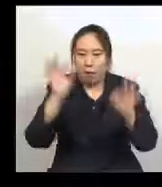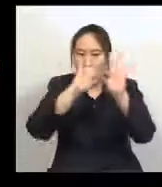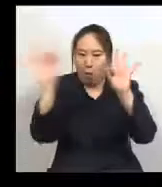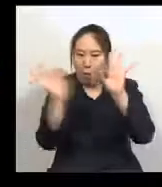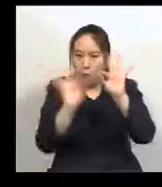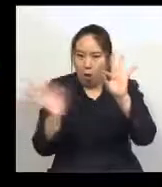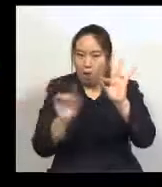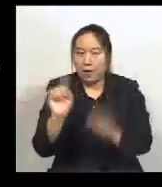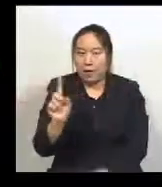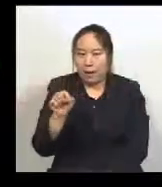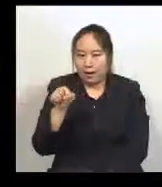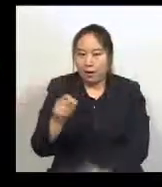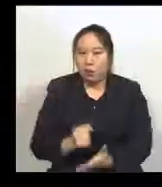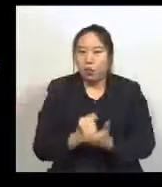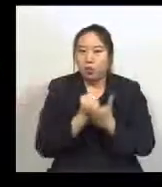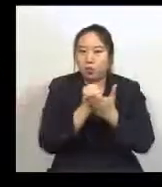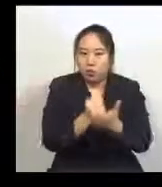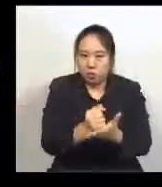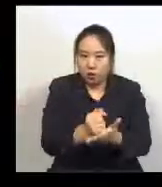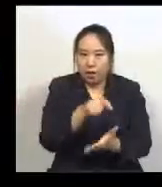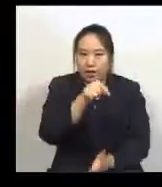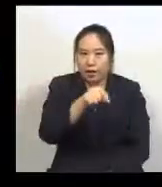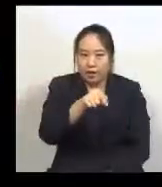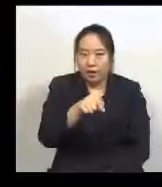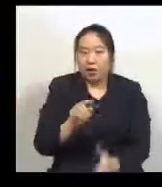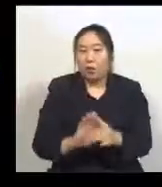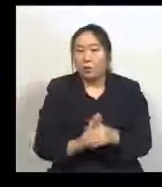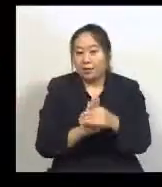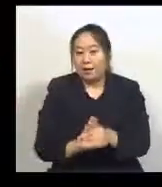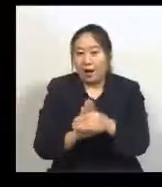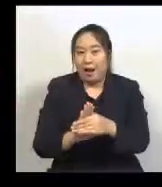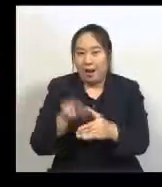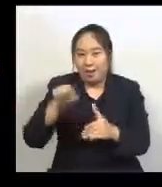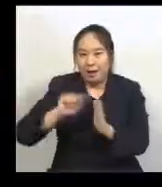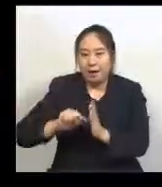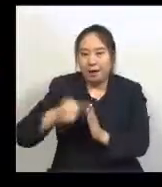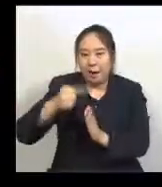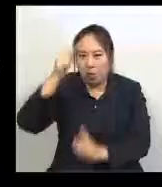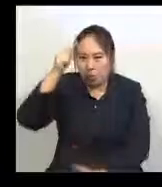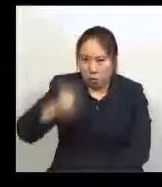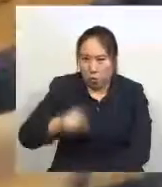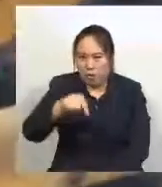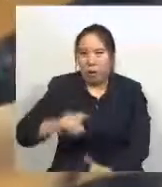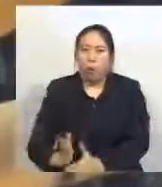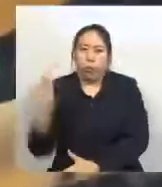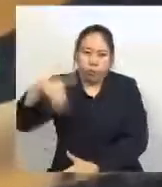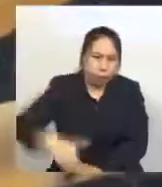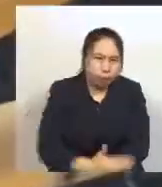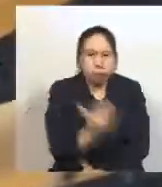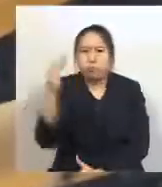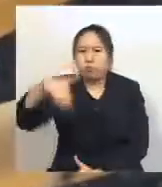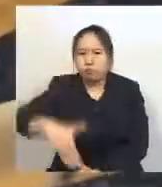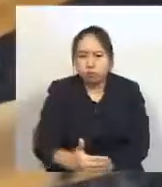ด้วยว่าวินาทีที่ช่วยชีวิตน้องฉลามวาฬเนี่ยครั้งแรกในชีวิตที่จะต้องต่อสู้กับแรงของเจ้าฉลามวาฬตั